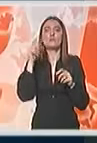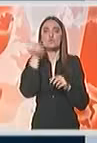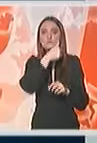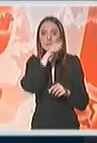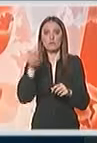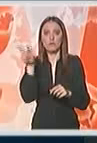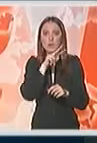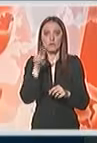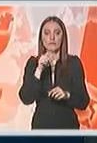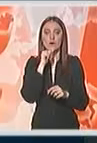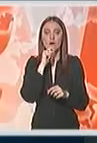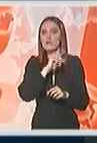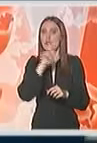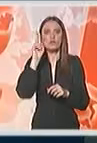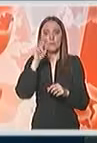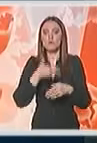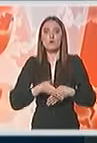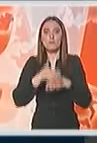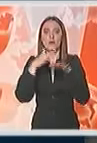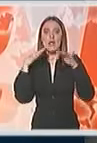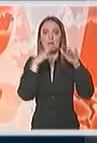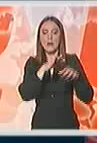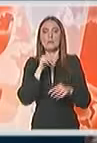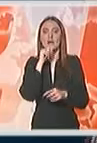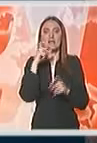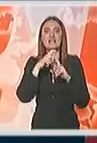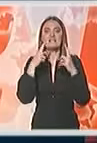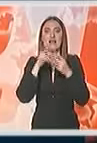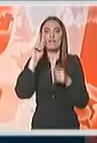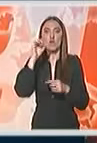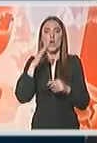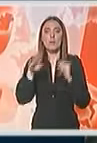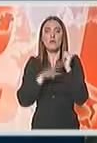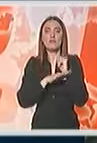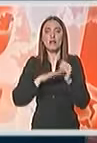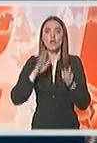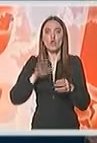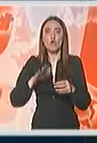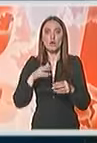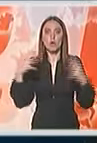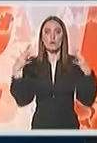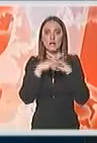suspendovani. Benfici neće moći da pomogne napadač Javier Saviola, koji je povredio stopalo na